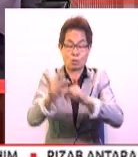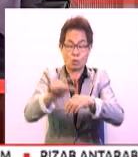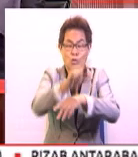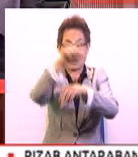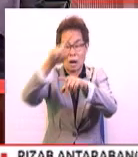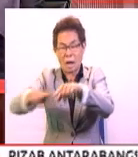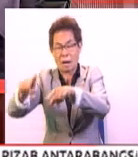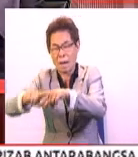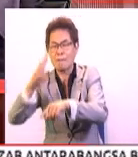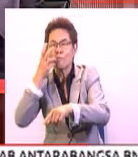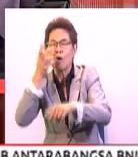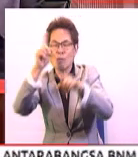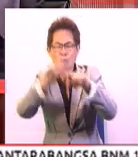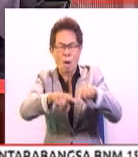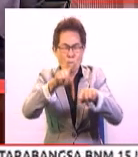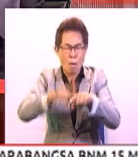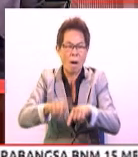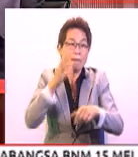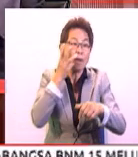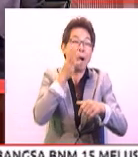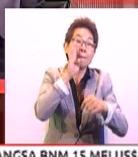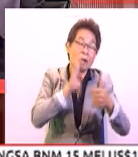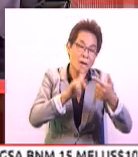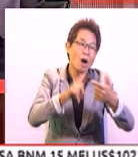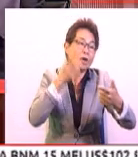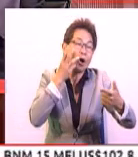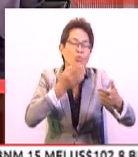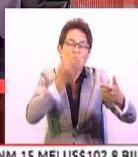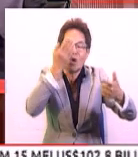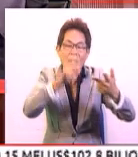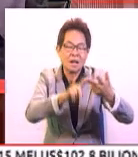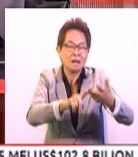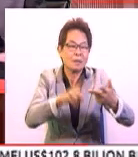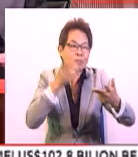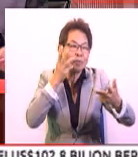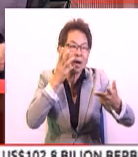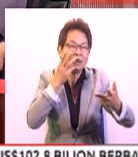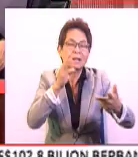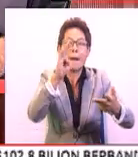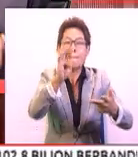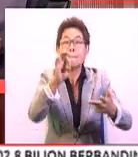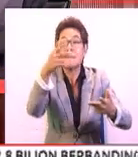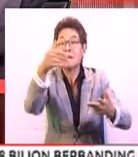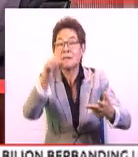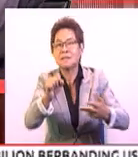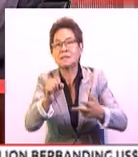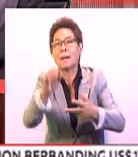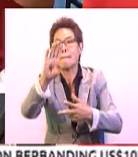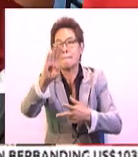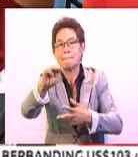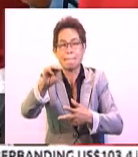pelbagai jenis beras seperti beras perang, beras wangi, beras basmati.